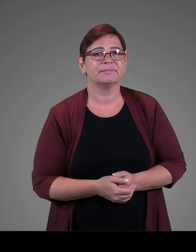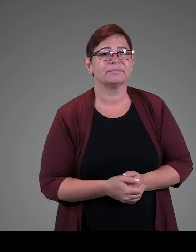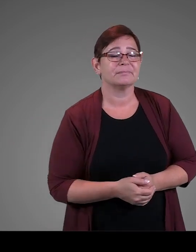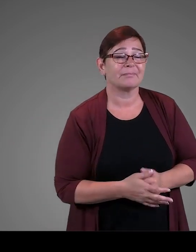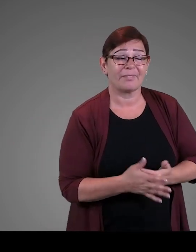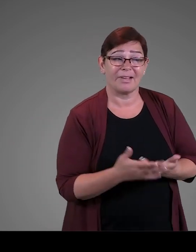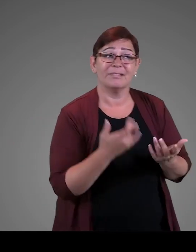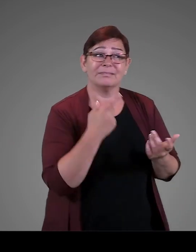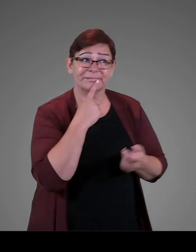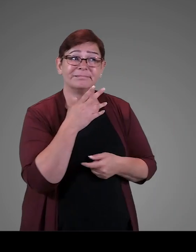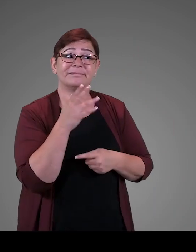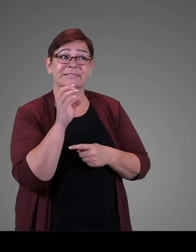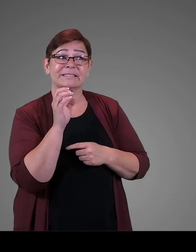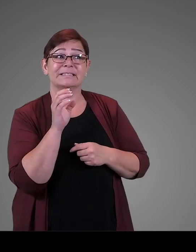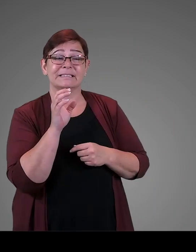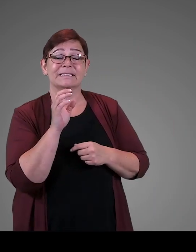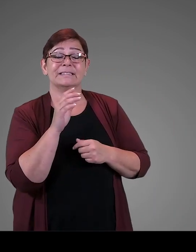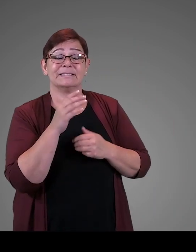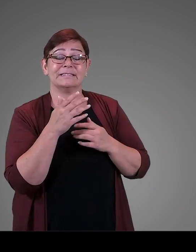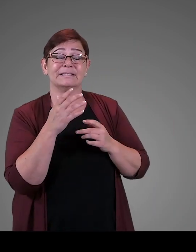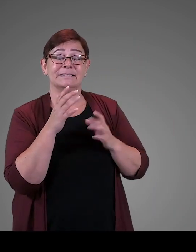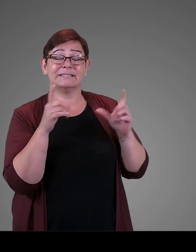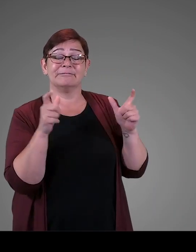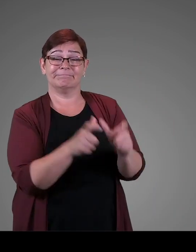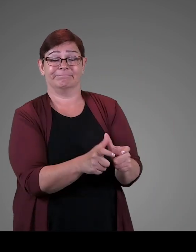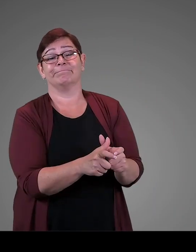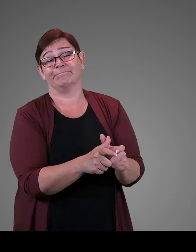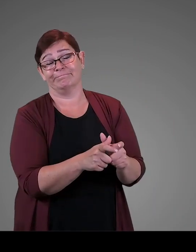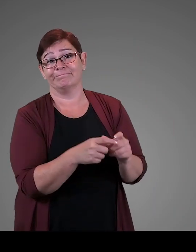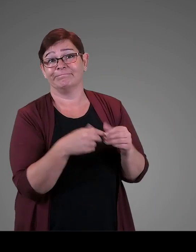une espèce en voie de disparition.